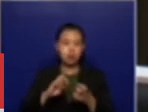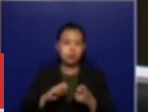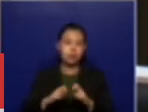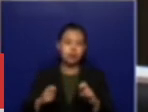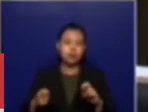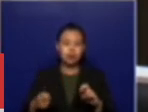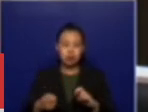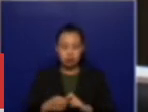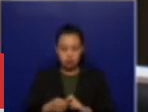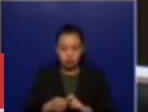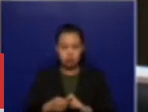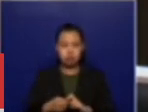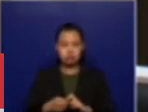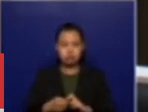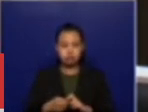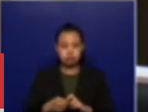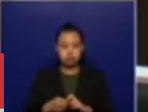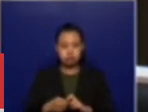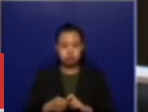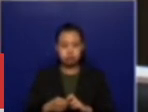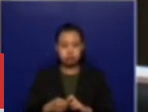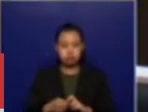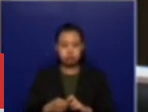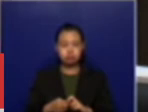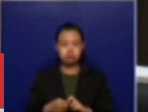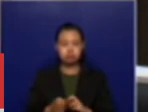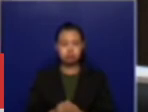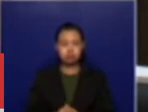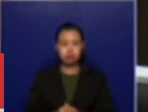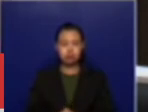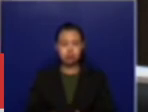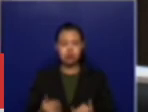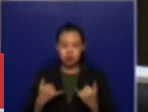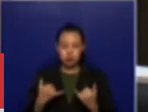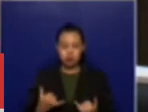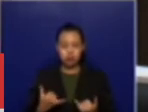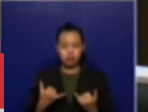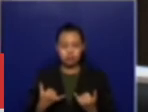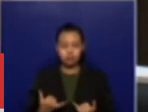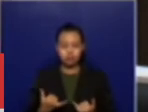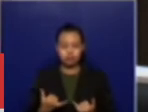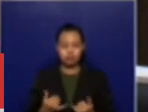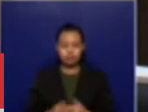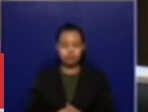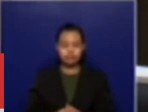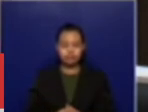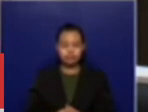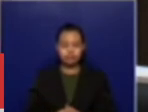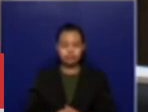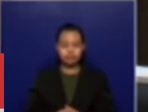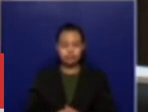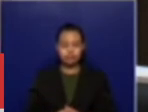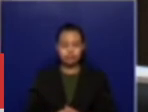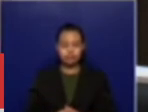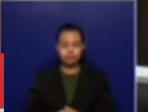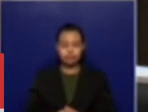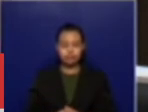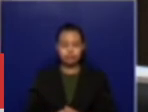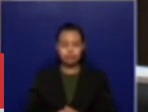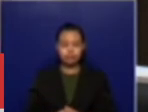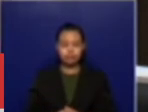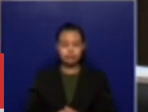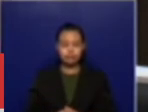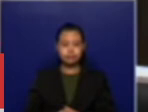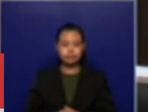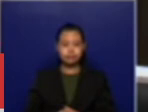สิ่งที่กำลังจะเกิดขึ้นนะครับขนาดนี้ครับท่านประธานครับพอประเทศไทยของ